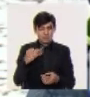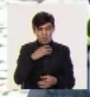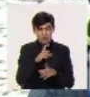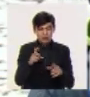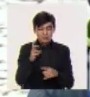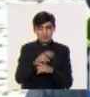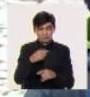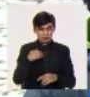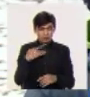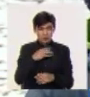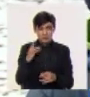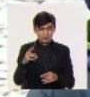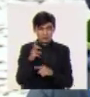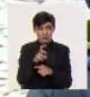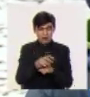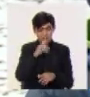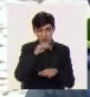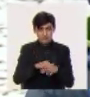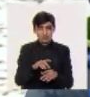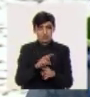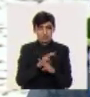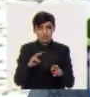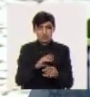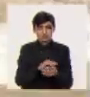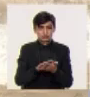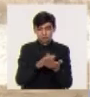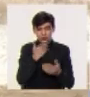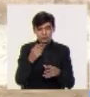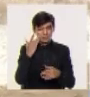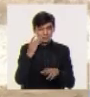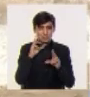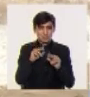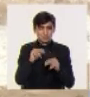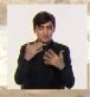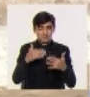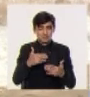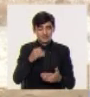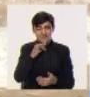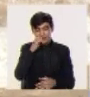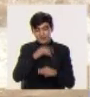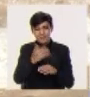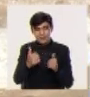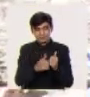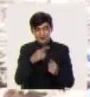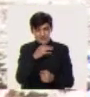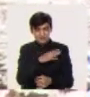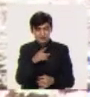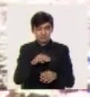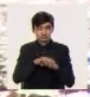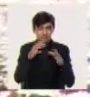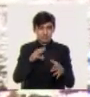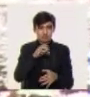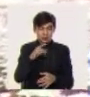бардық әкіматқа, іштеме істелінген жоқ. Құрабешәне жасайды. Әкімдік өкілінің айтуынша, қоқыстың жиналып